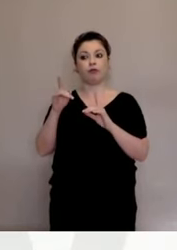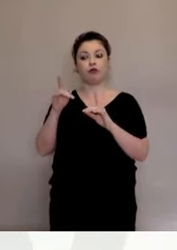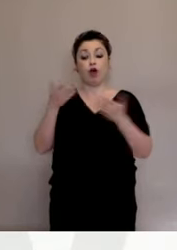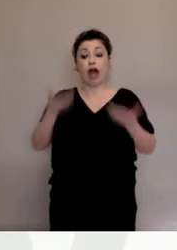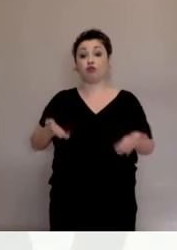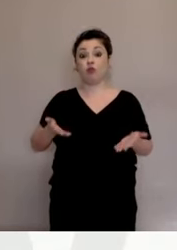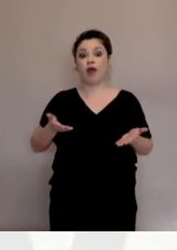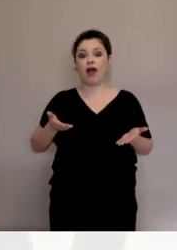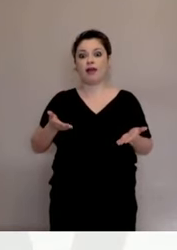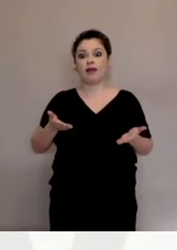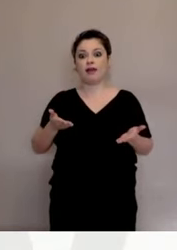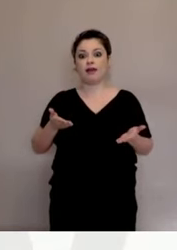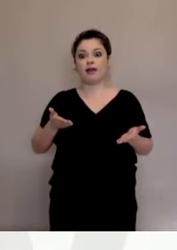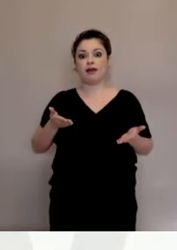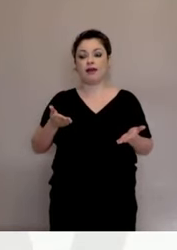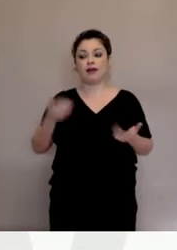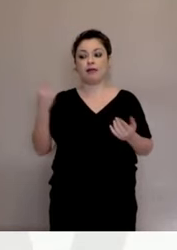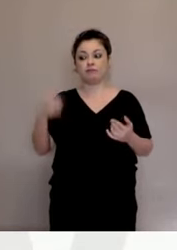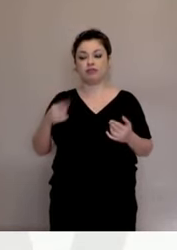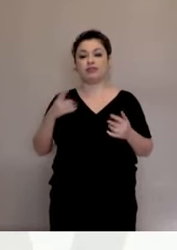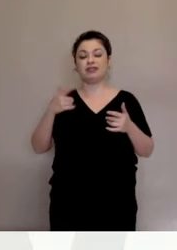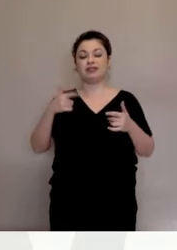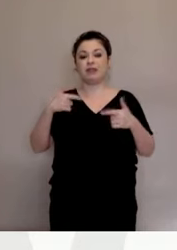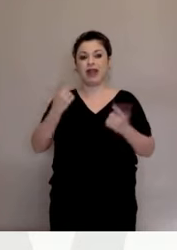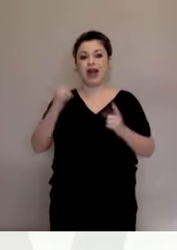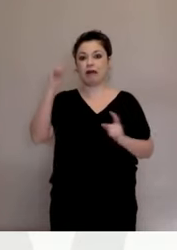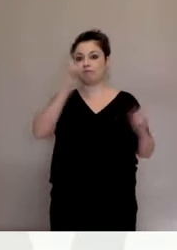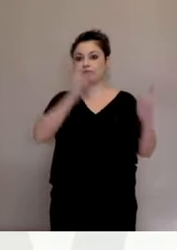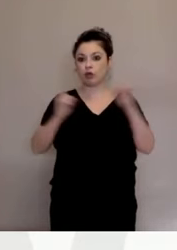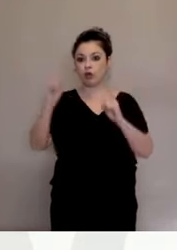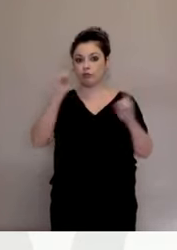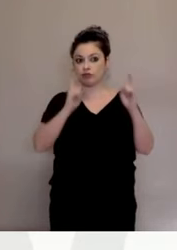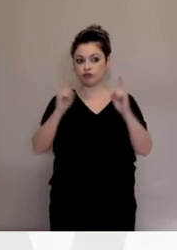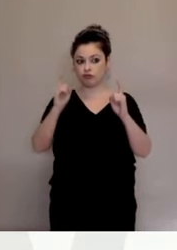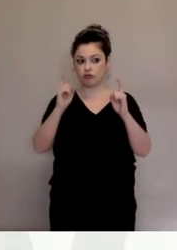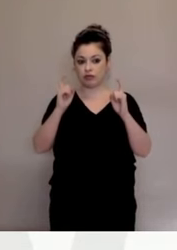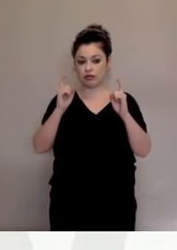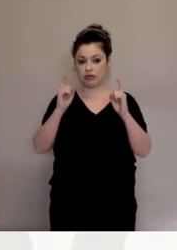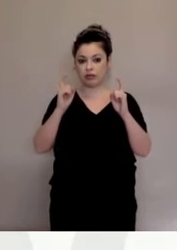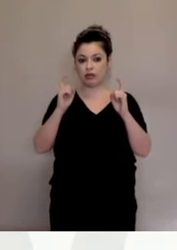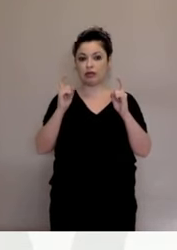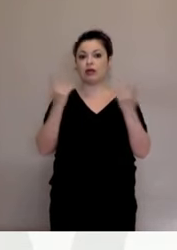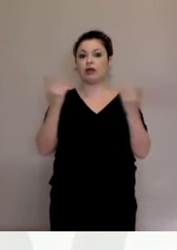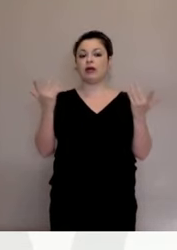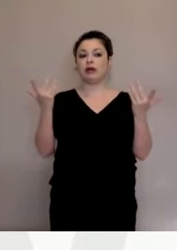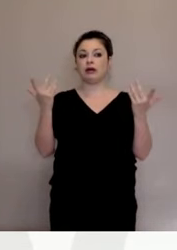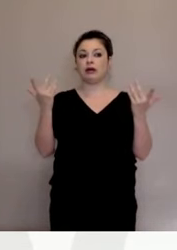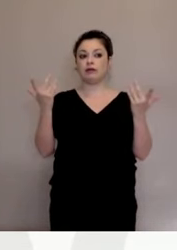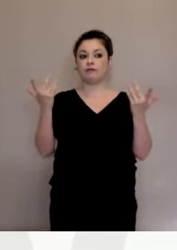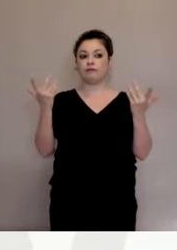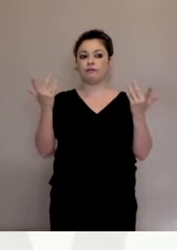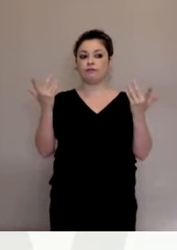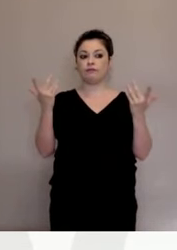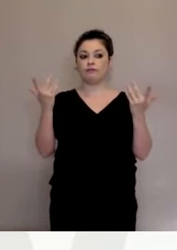oggi, vuol dire, come sappiamo